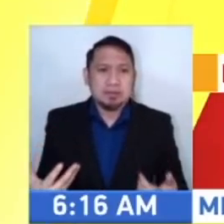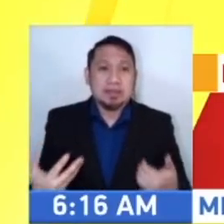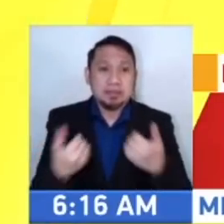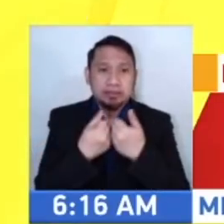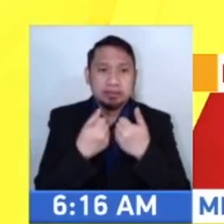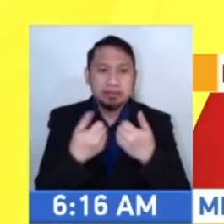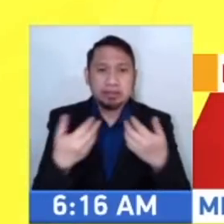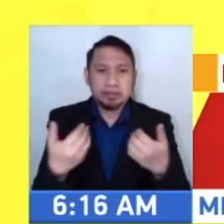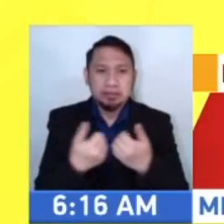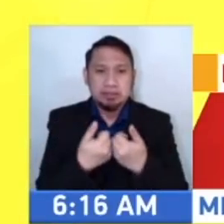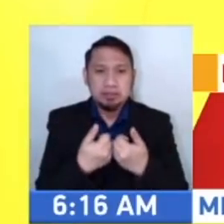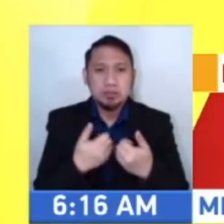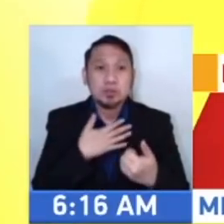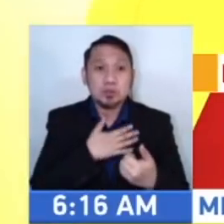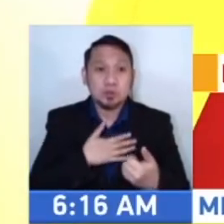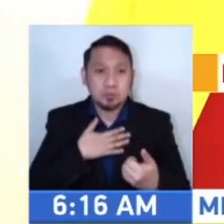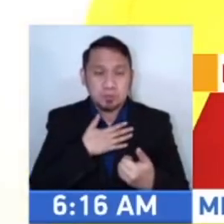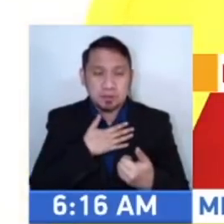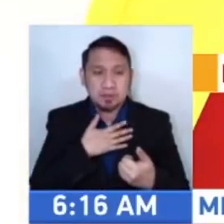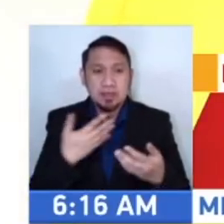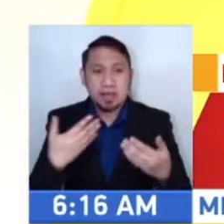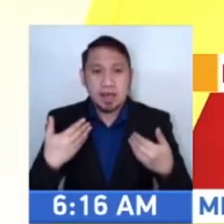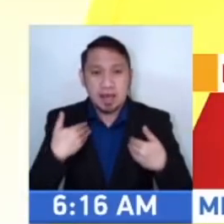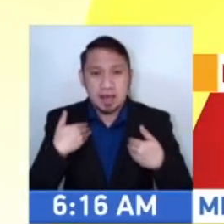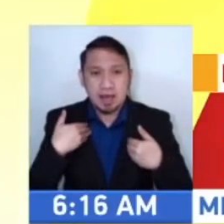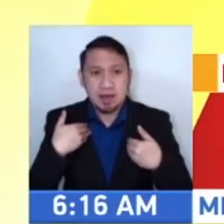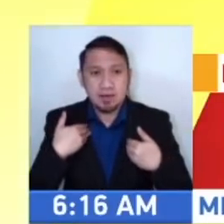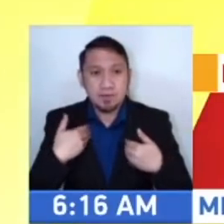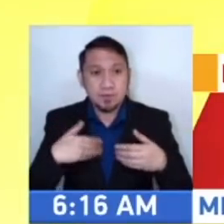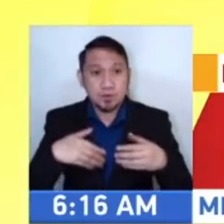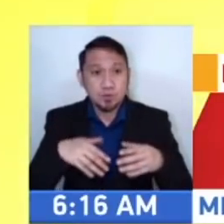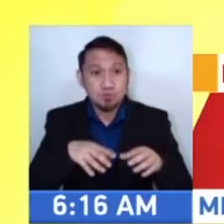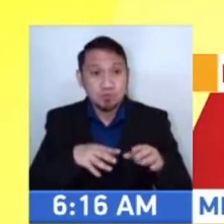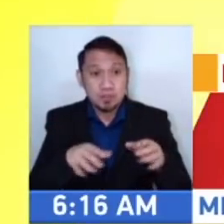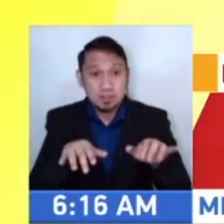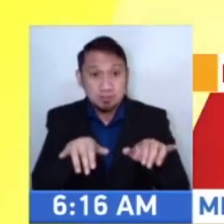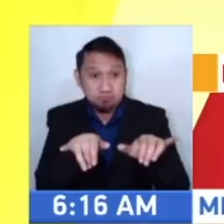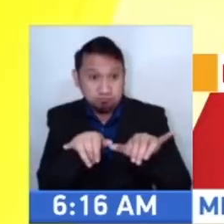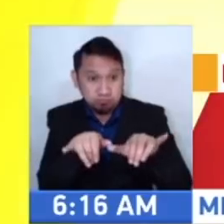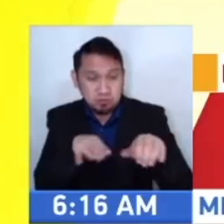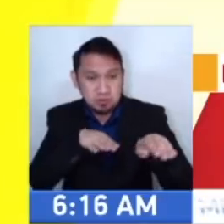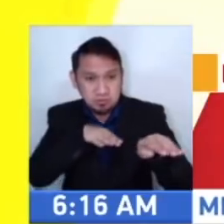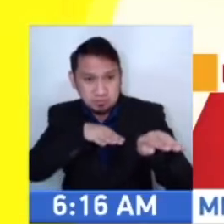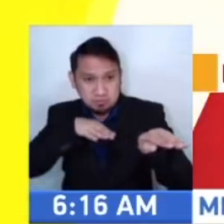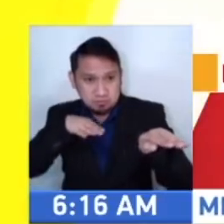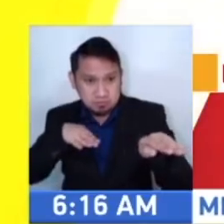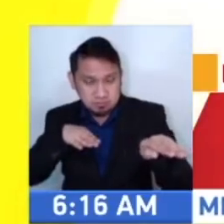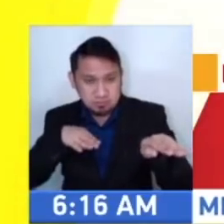safe braking distance para maiwasan po natin yung ganitong aksidente.